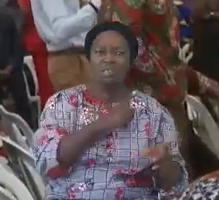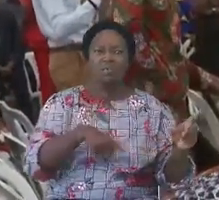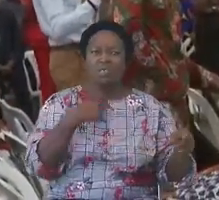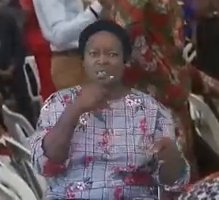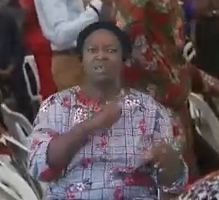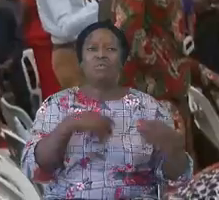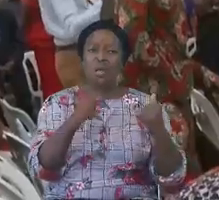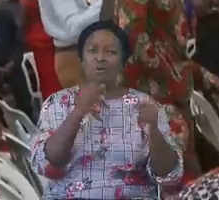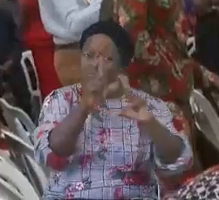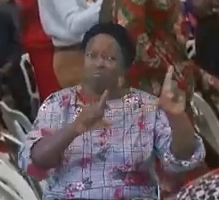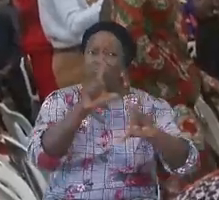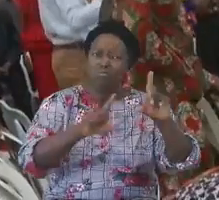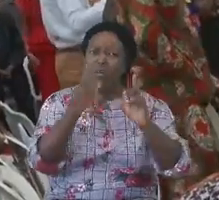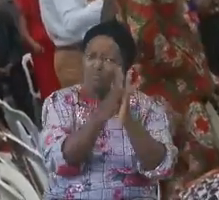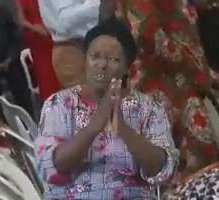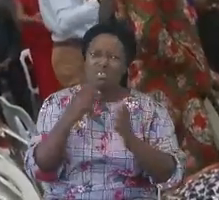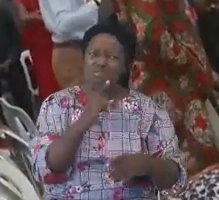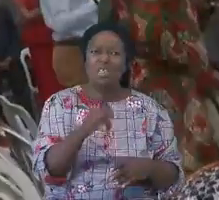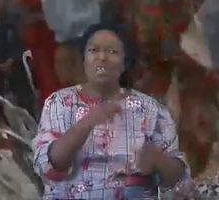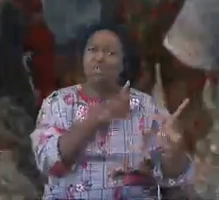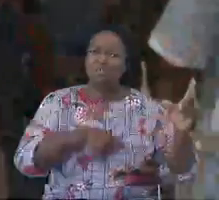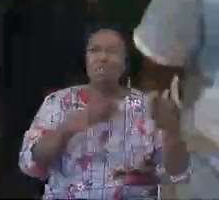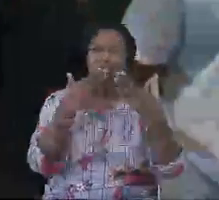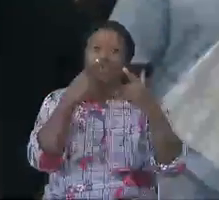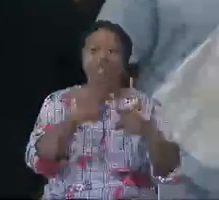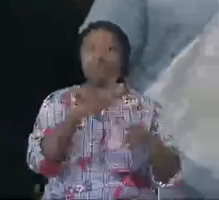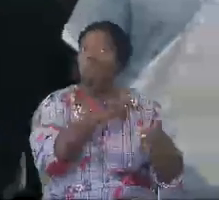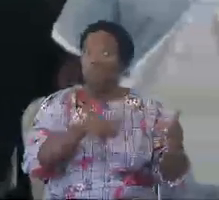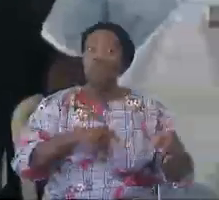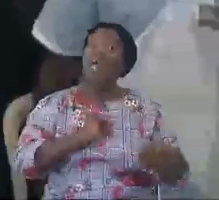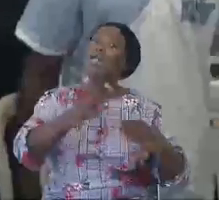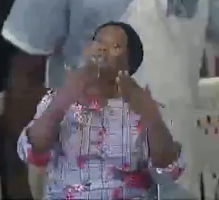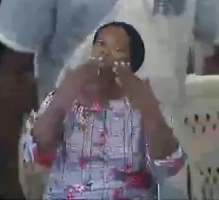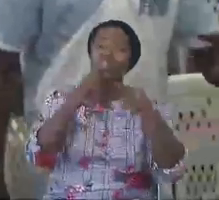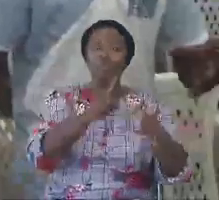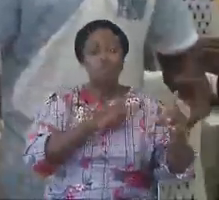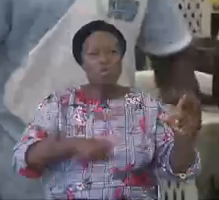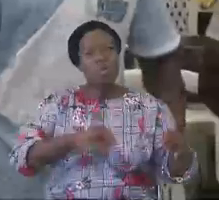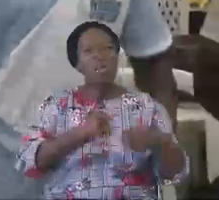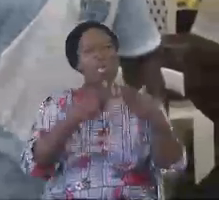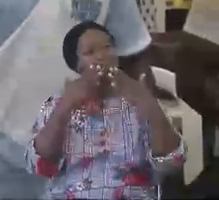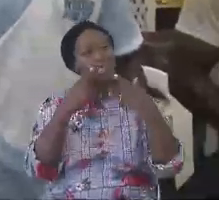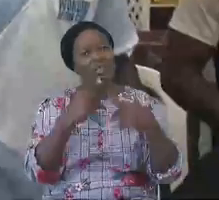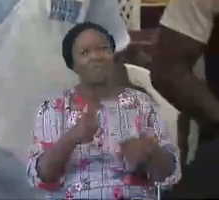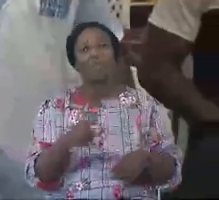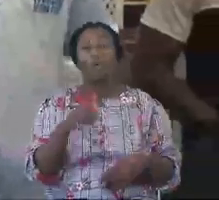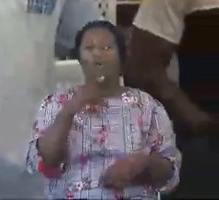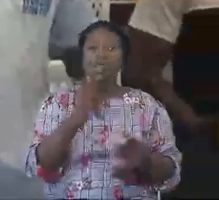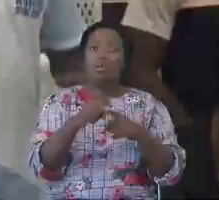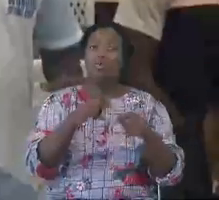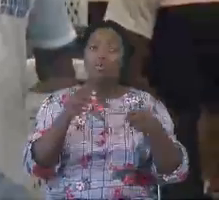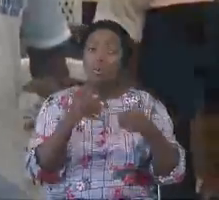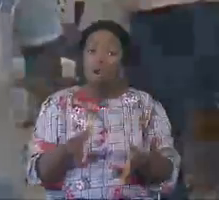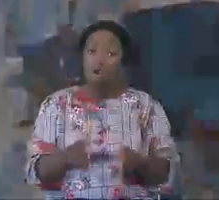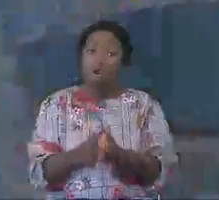Qu'aujourd'hui, mon nom est dans le livre de vie. Parle au Seigneur, parle au Seigneur, parle au Seigneur. Seigneur, merci. Seigneur,